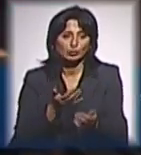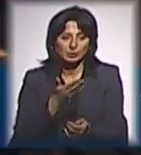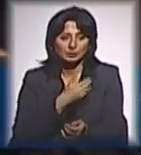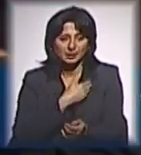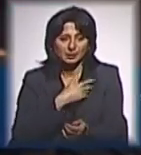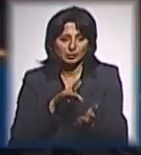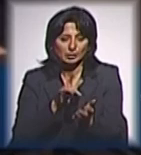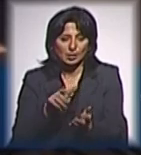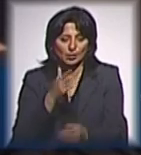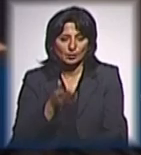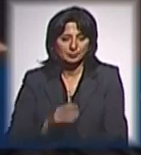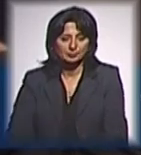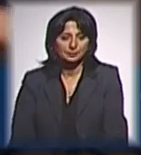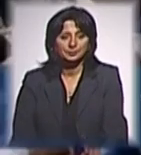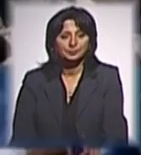დაუჭიროს ჩვენმა მოსახლეობამ.